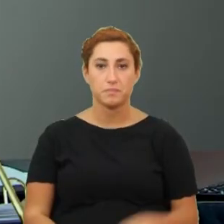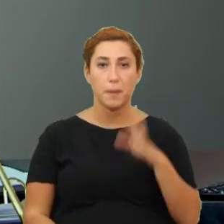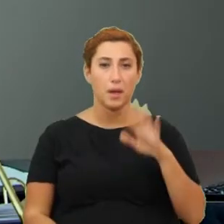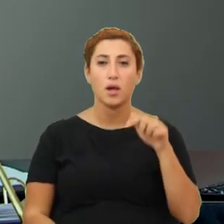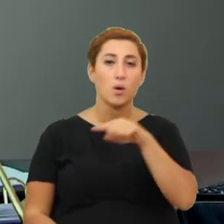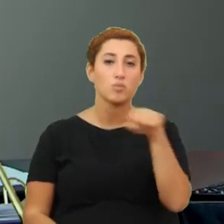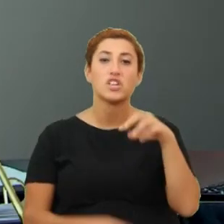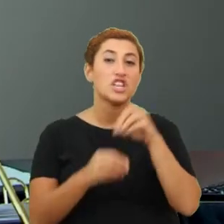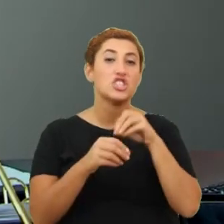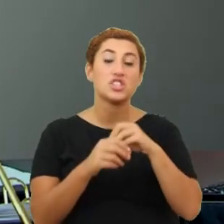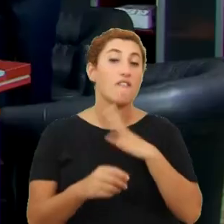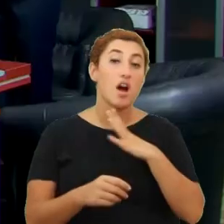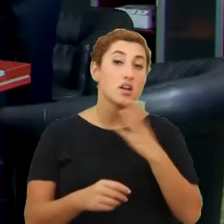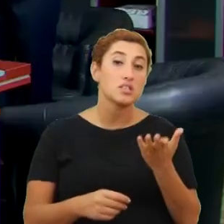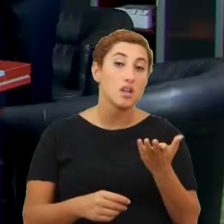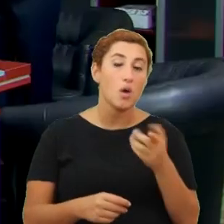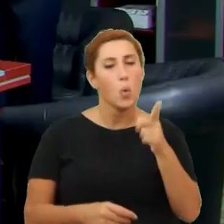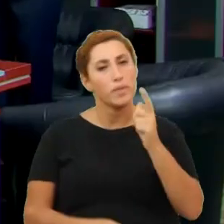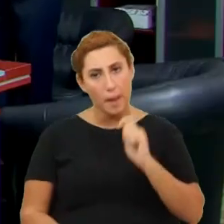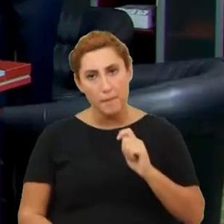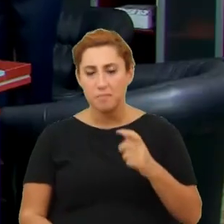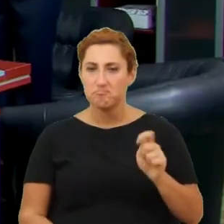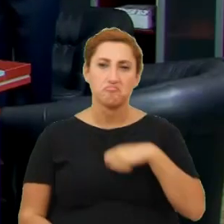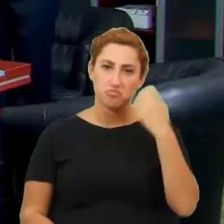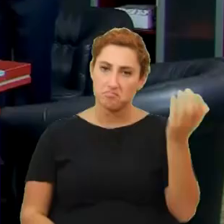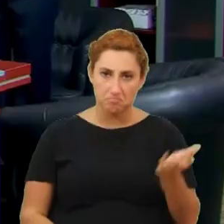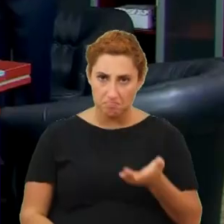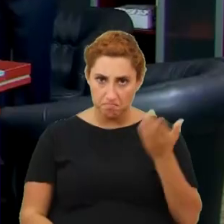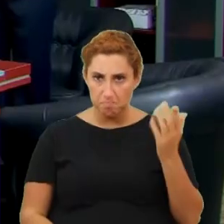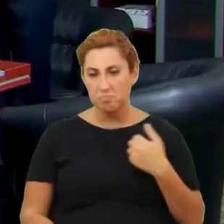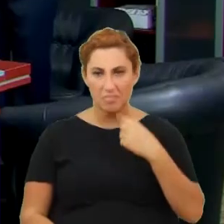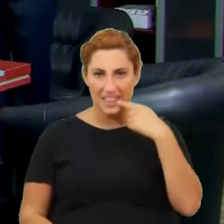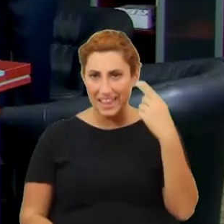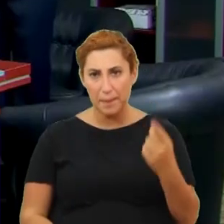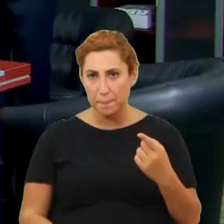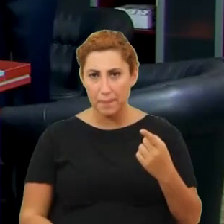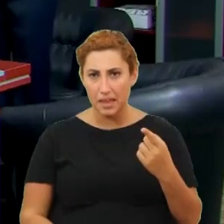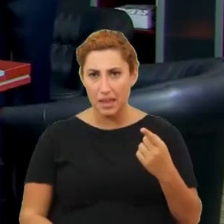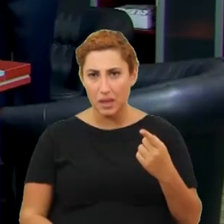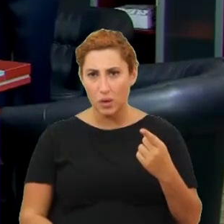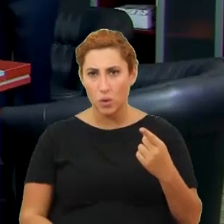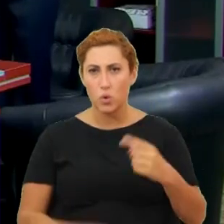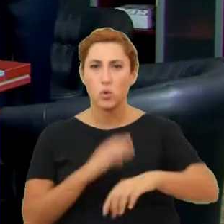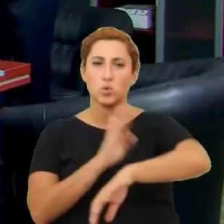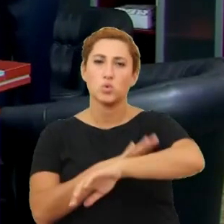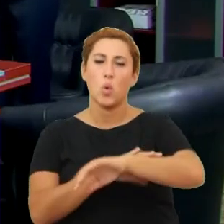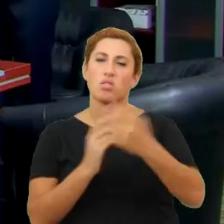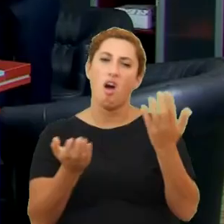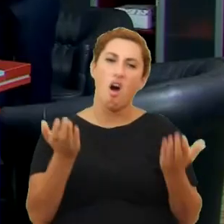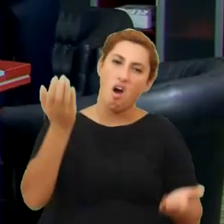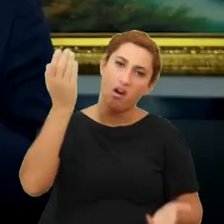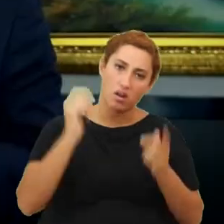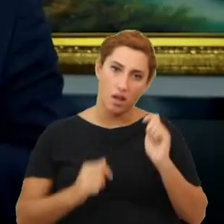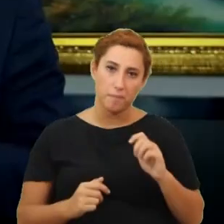Peki ya bunların içindeyse? Şöyle yapalım, atıyorum. Diyelim ki sol kefe daha ağır